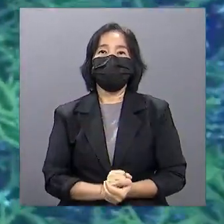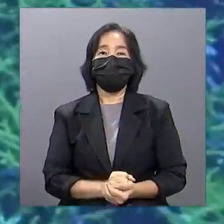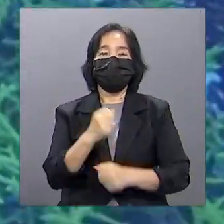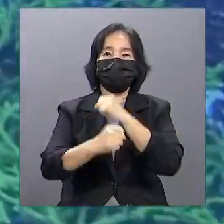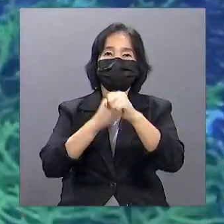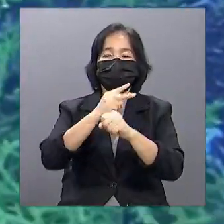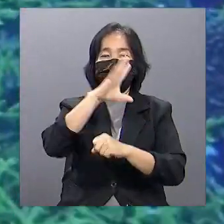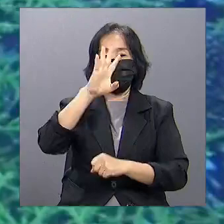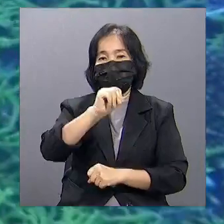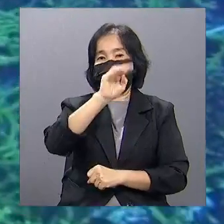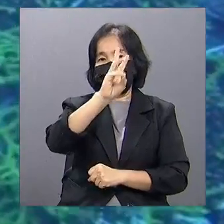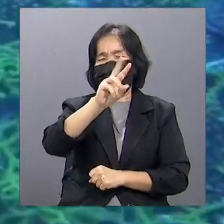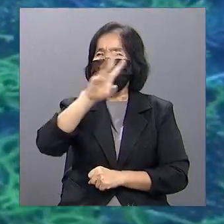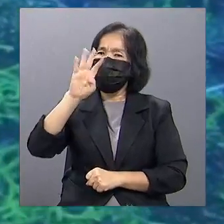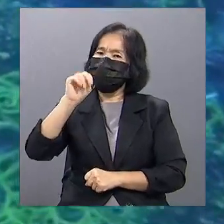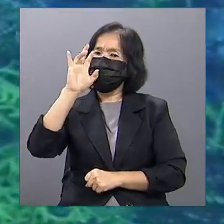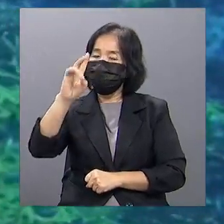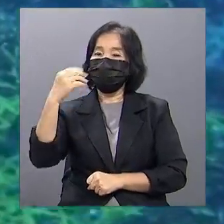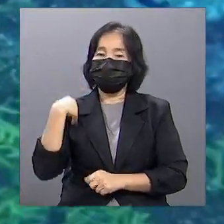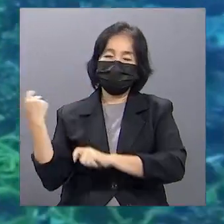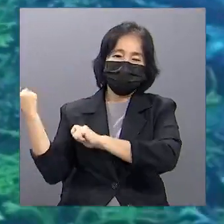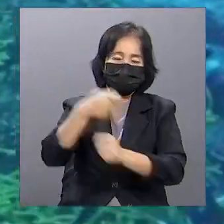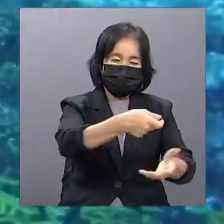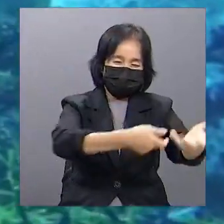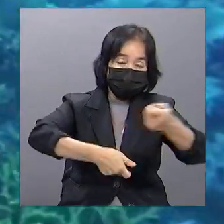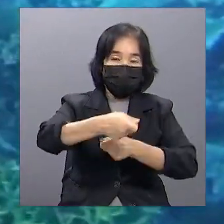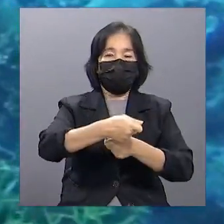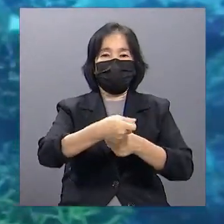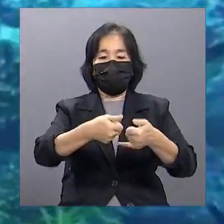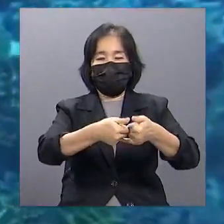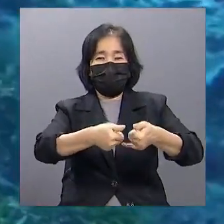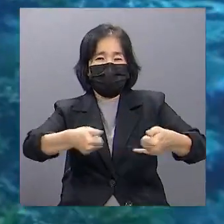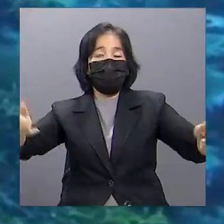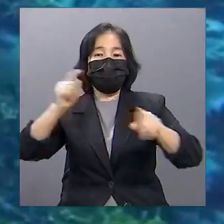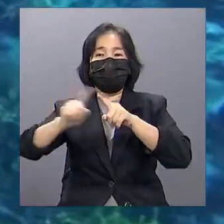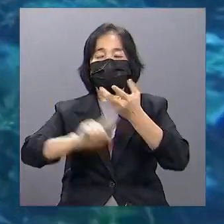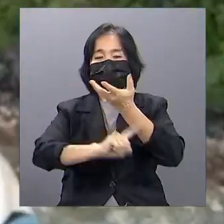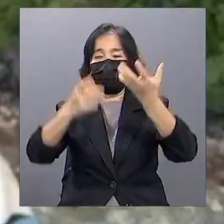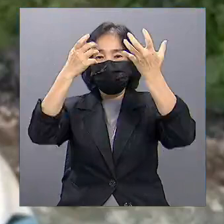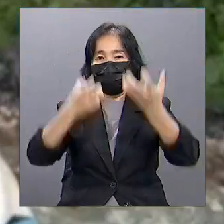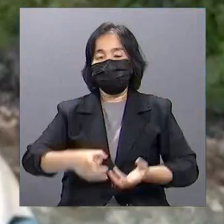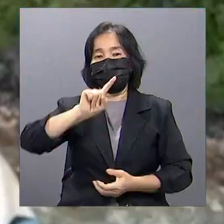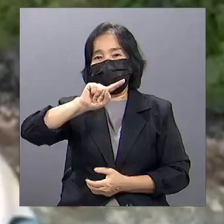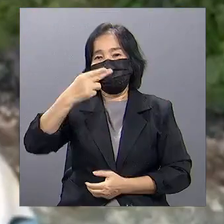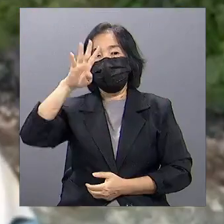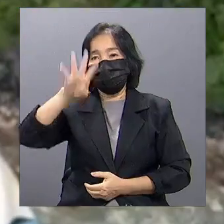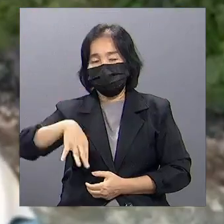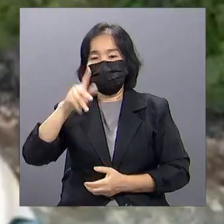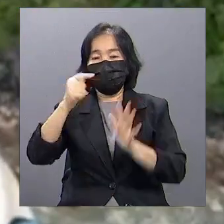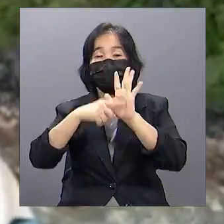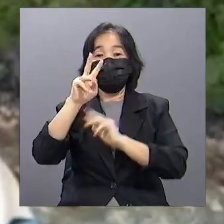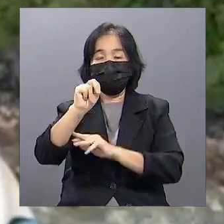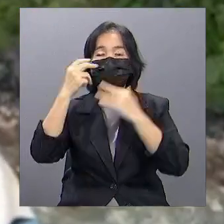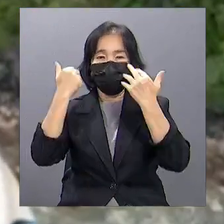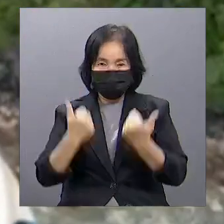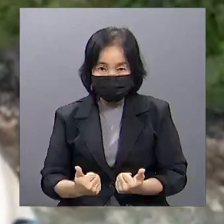ราจับฉลามได้ 14,000 ตันต่อปีนะครับแต่ในปัจจุบันเนี่ยเราจับฉลามได้เหลือหลักแค่